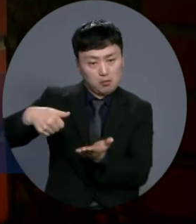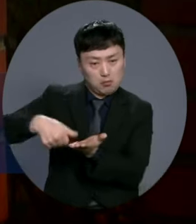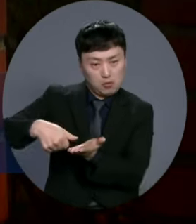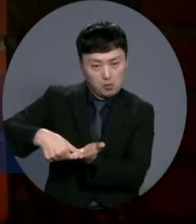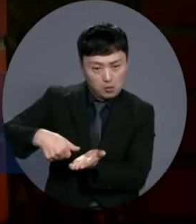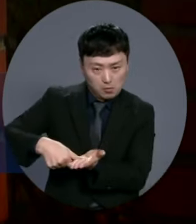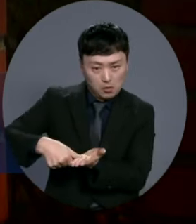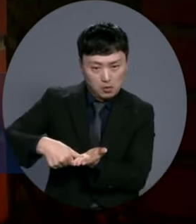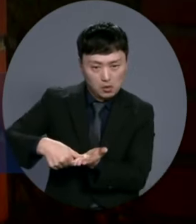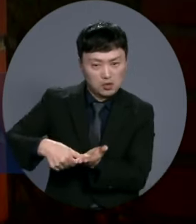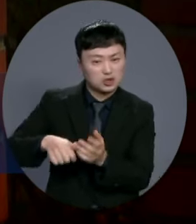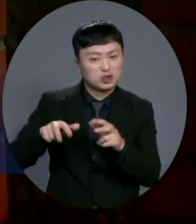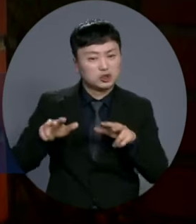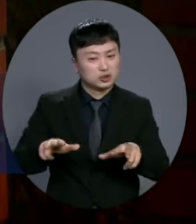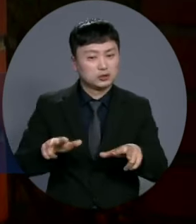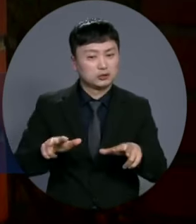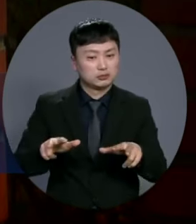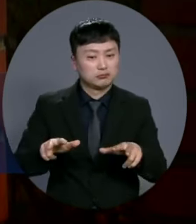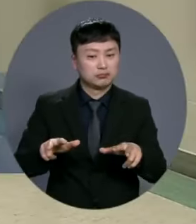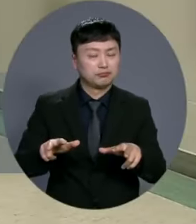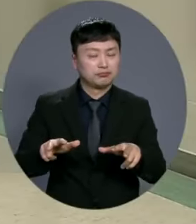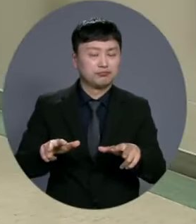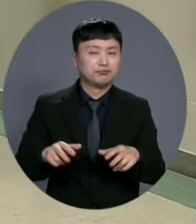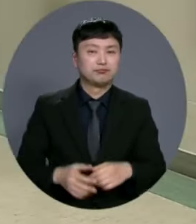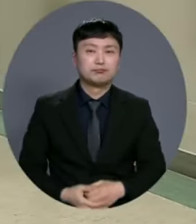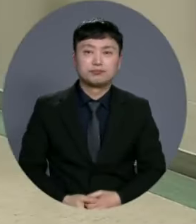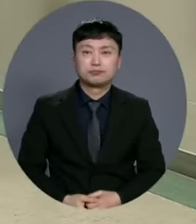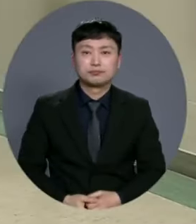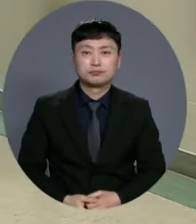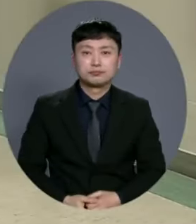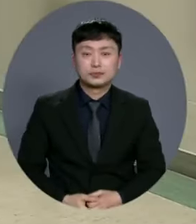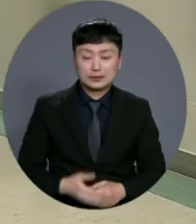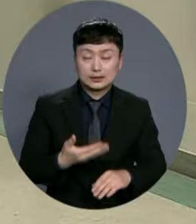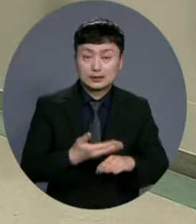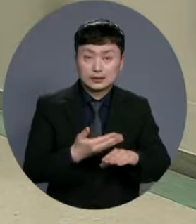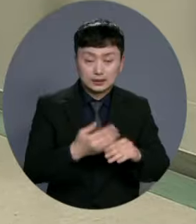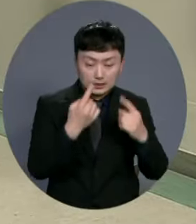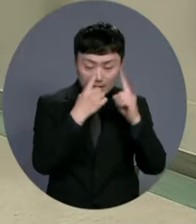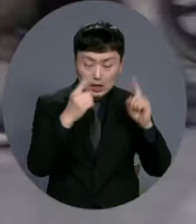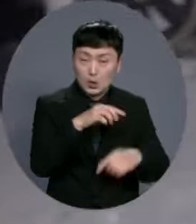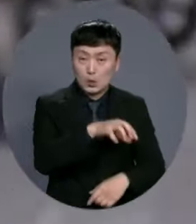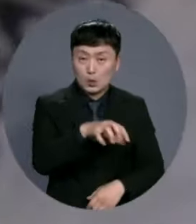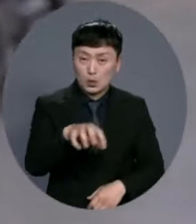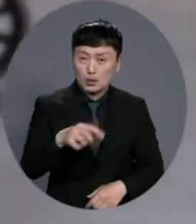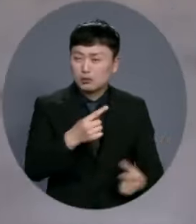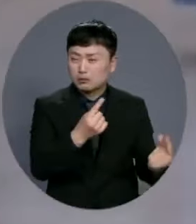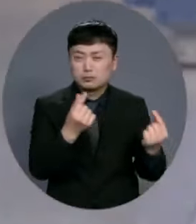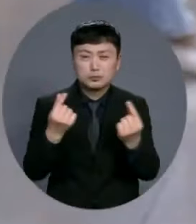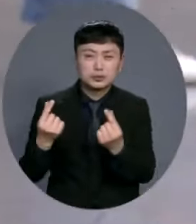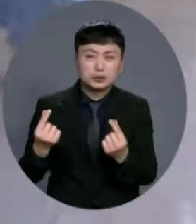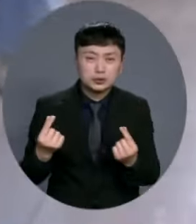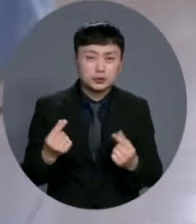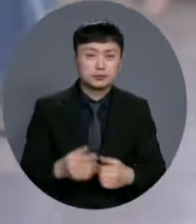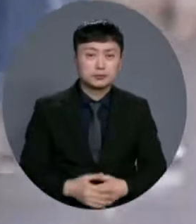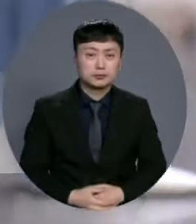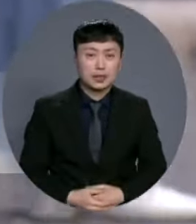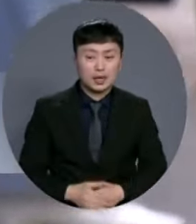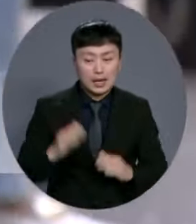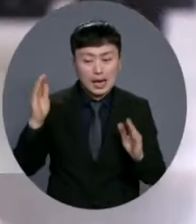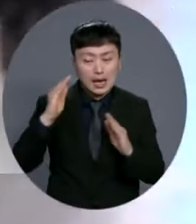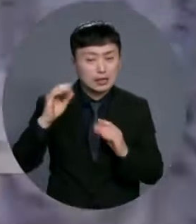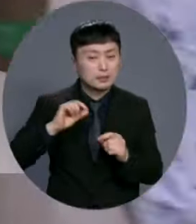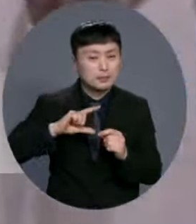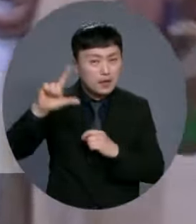결재까지 나야지 그게 이제 휴학 처리가 되는데. 대구권 다른 대학들의 상황도 마찬가지. 상당수 학생들이